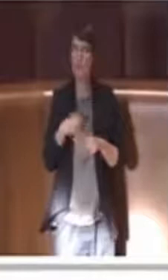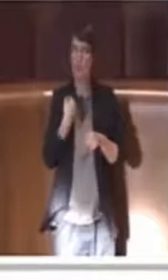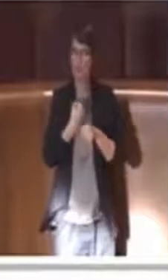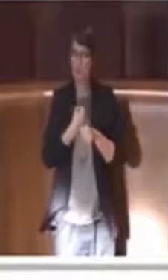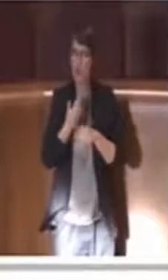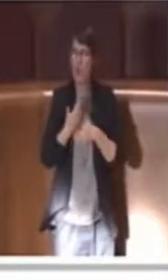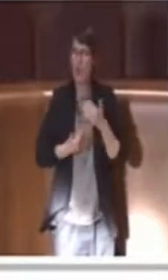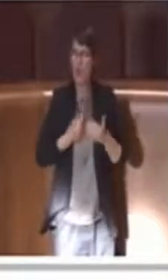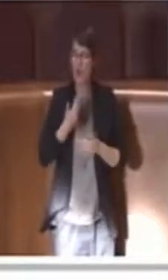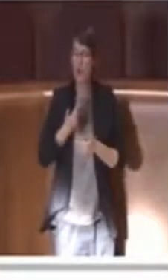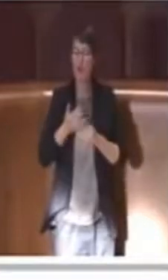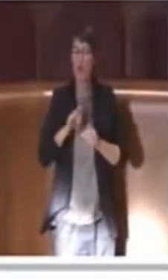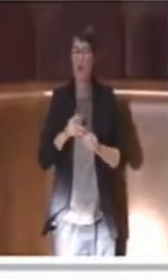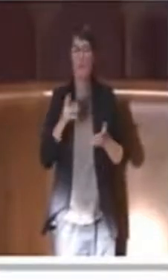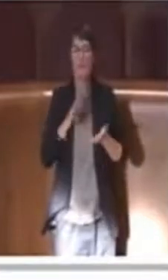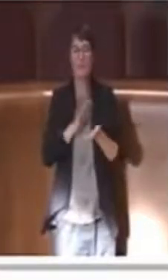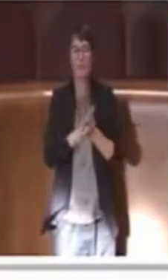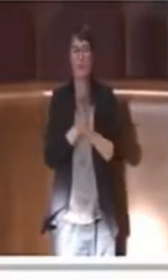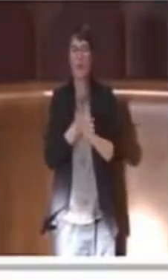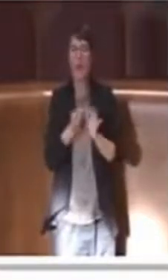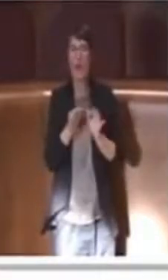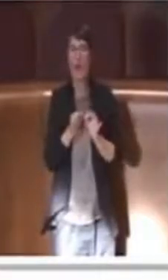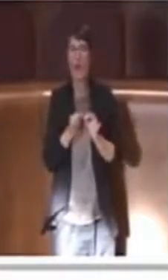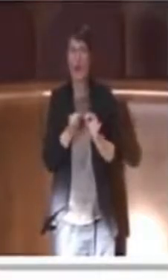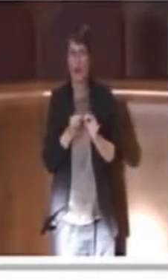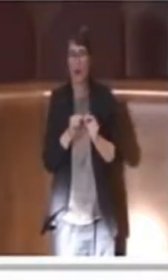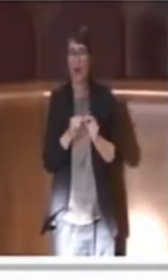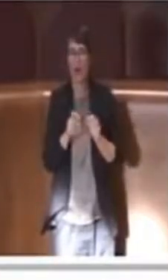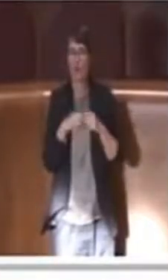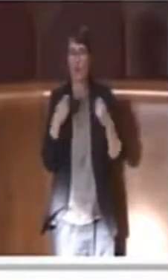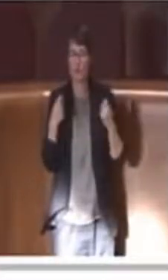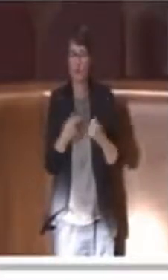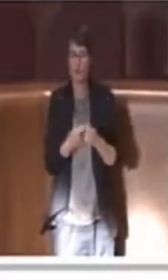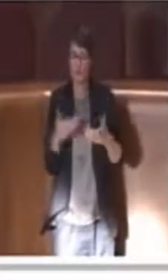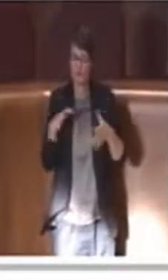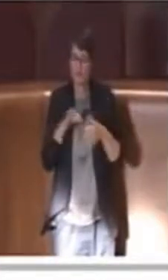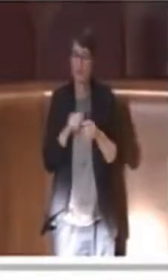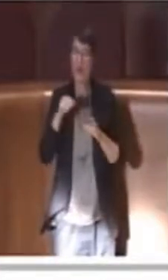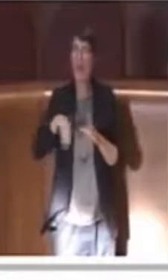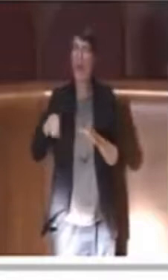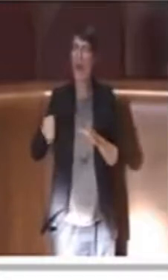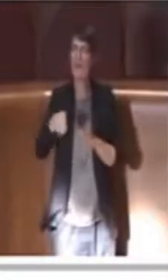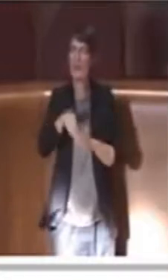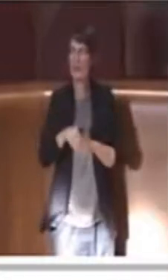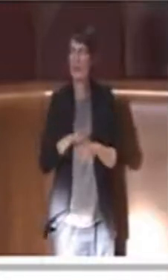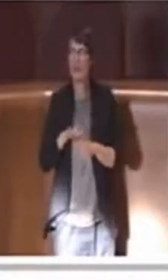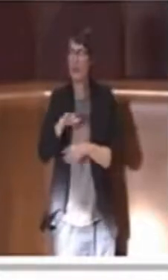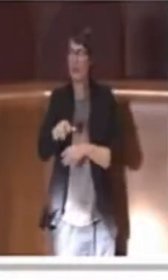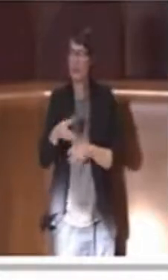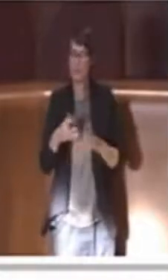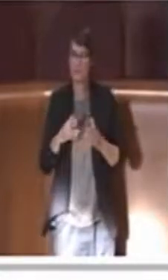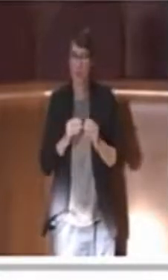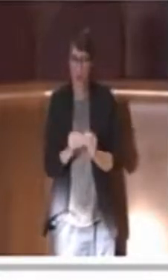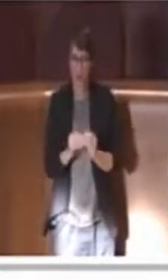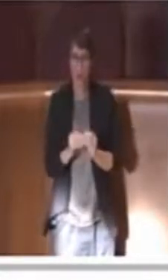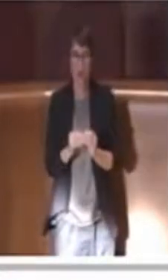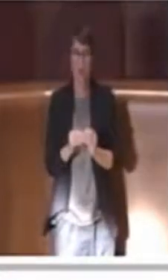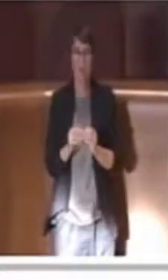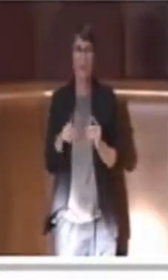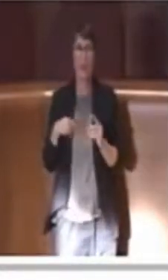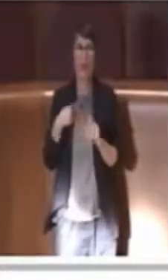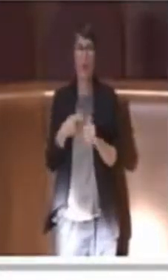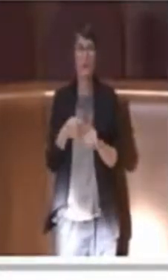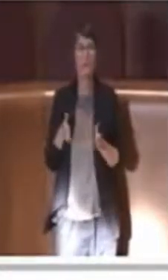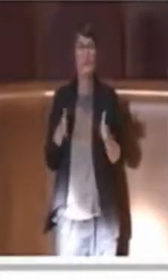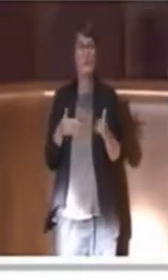per queste cavità. Inoltre al Dipartimento SIMU stiamo lavorando e sarà